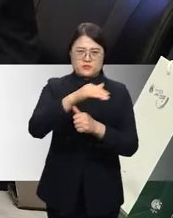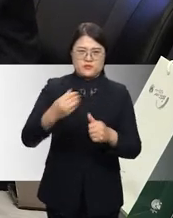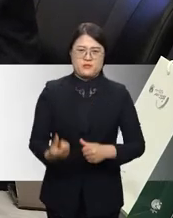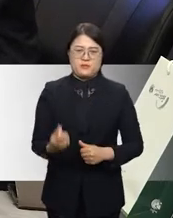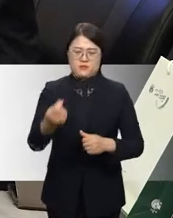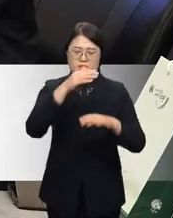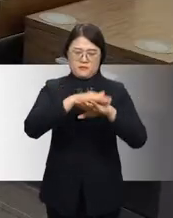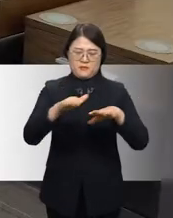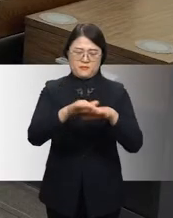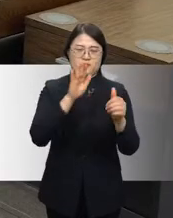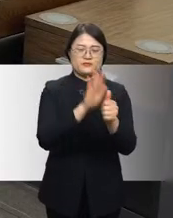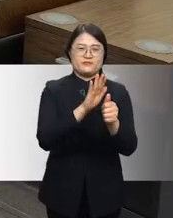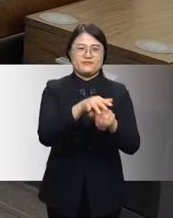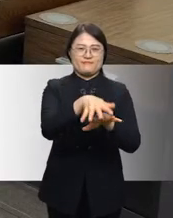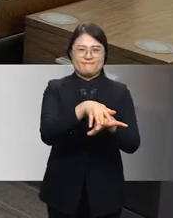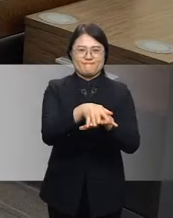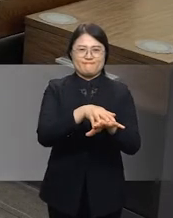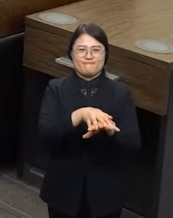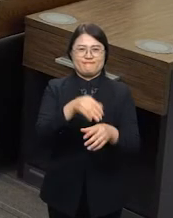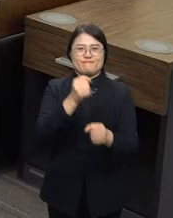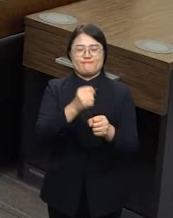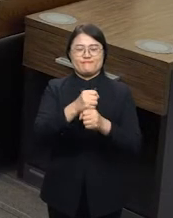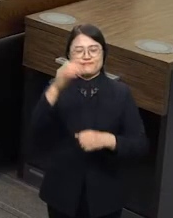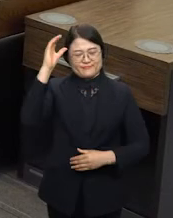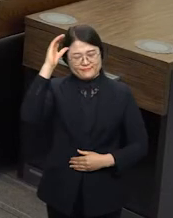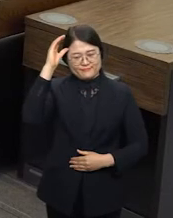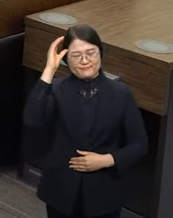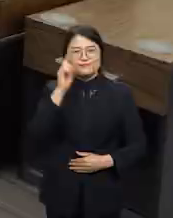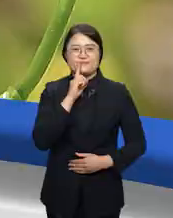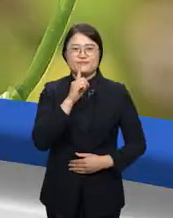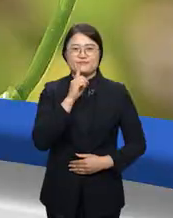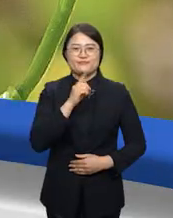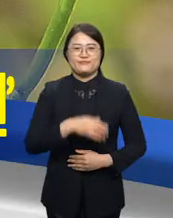체계가 구축되길 바란다고 말했습니다.